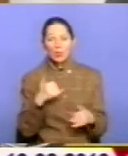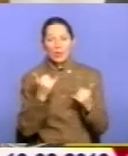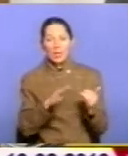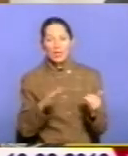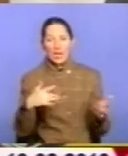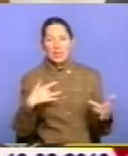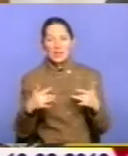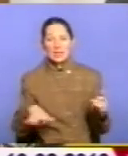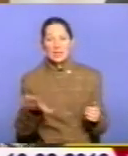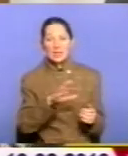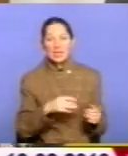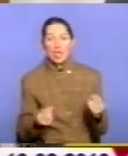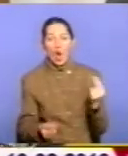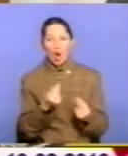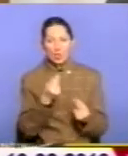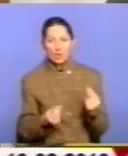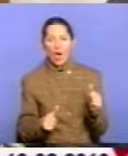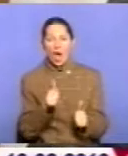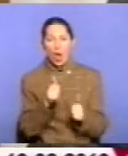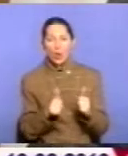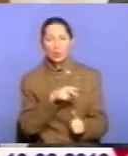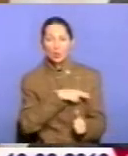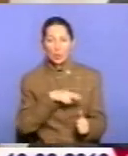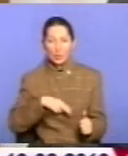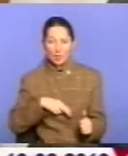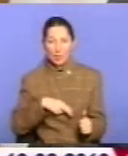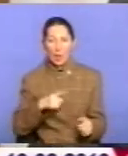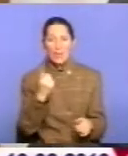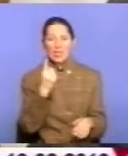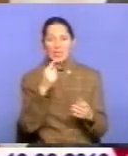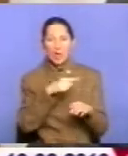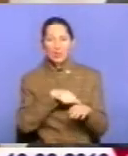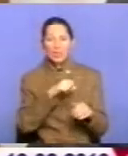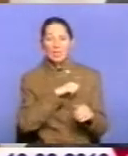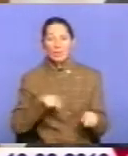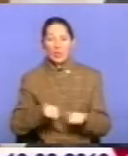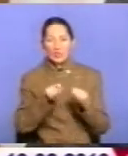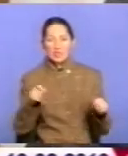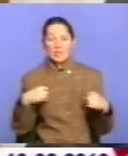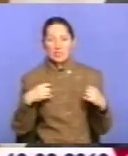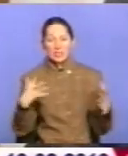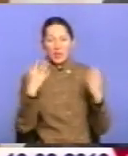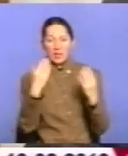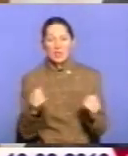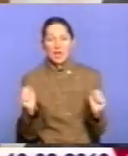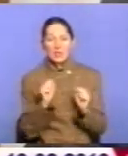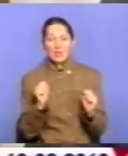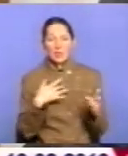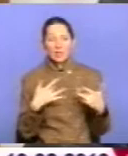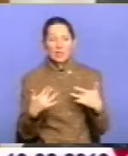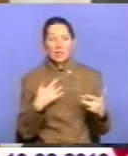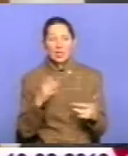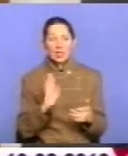конкурси, призи. О 1 годині саме відкриття свята Дня зими. На сцені йде